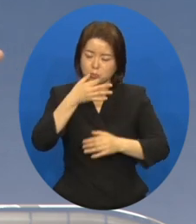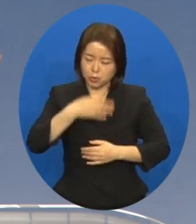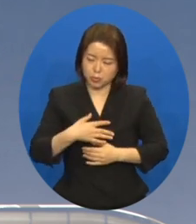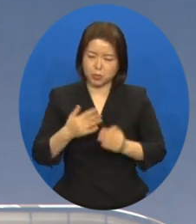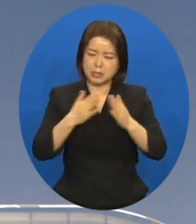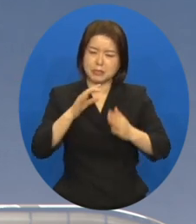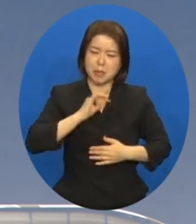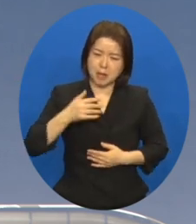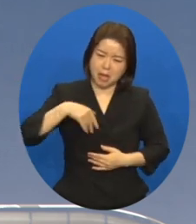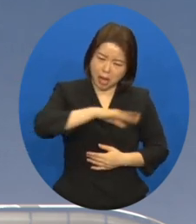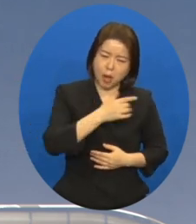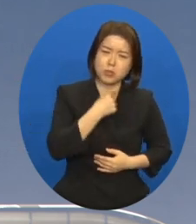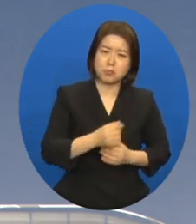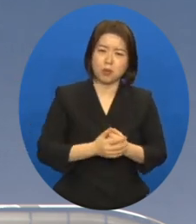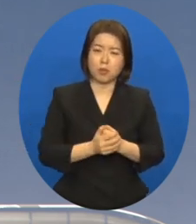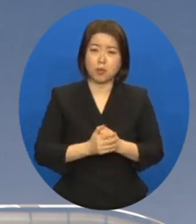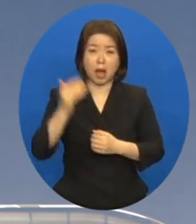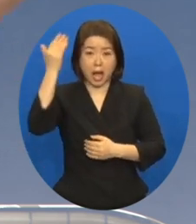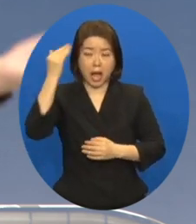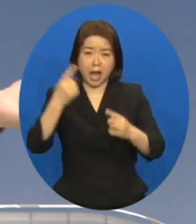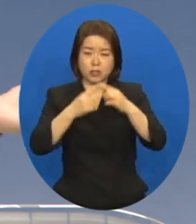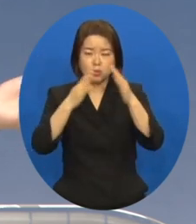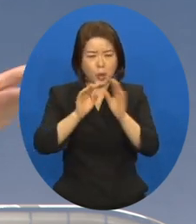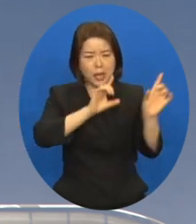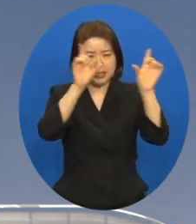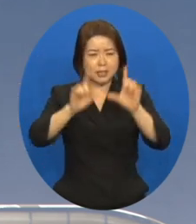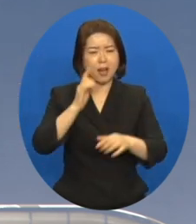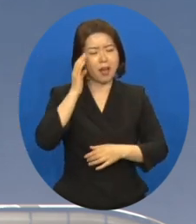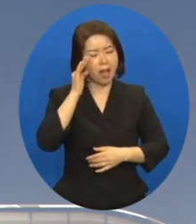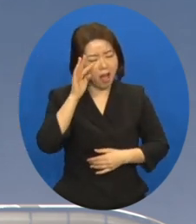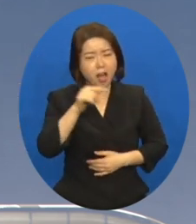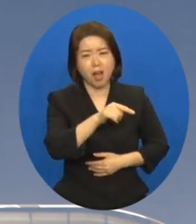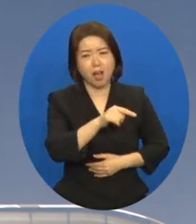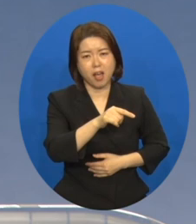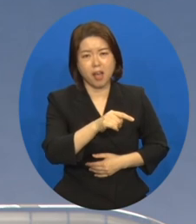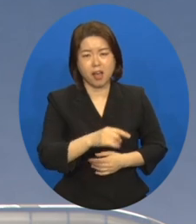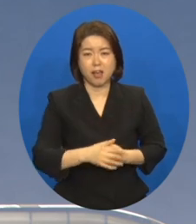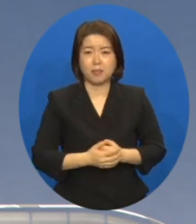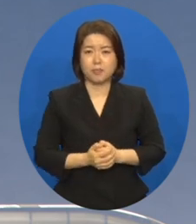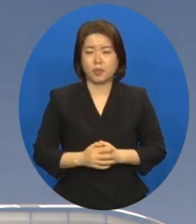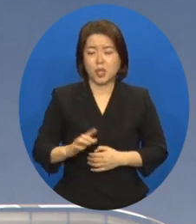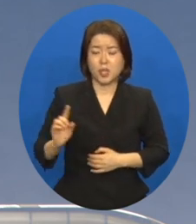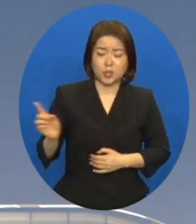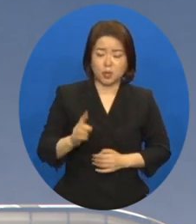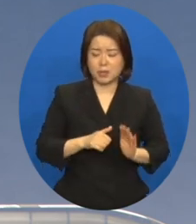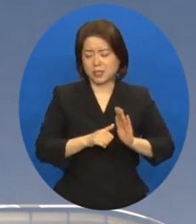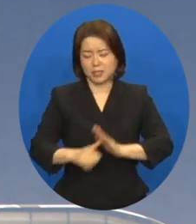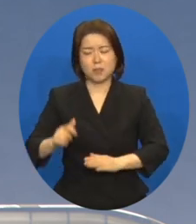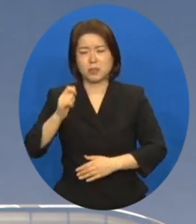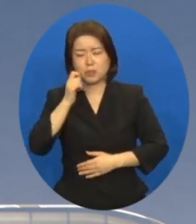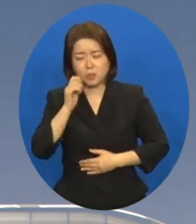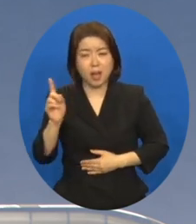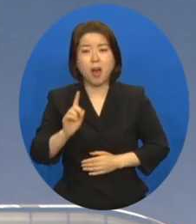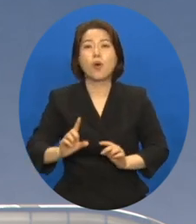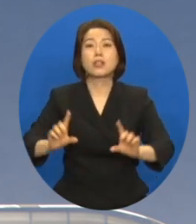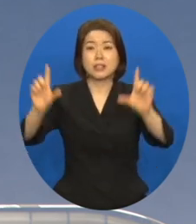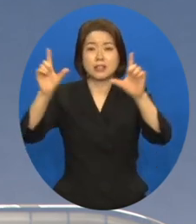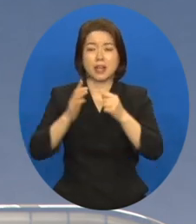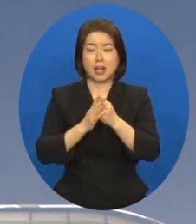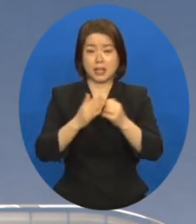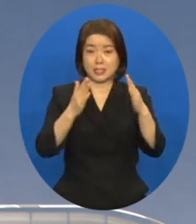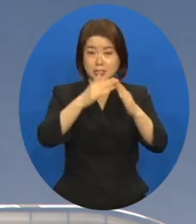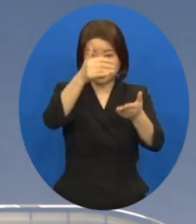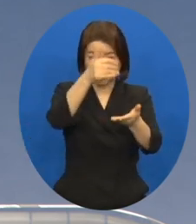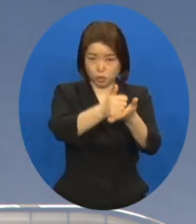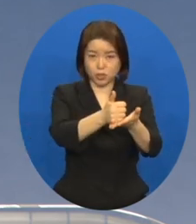싶고 한국 교회 생활만 너무 그립고 도무지 견딜 수가 없는 어느 날 그 집